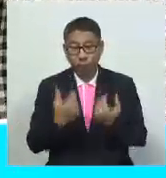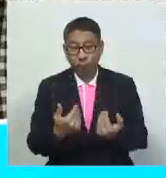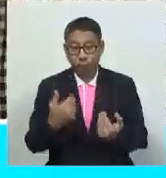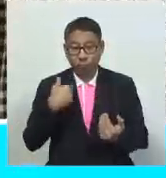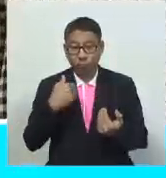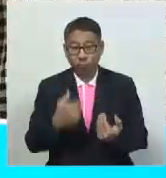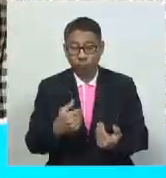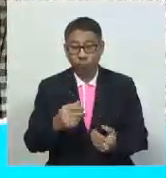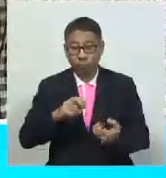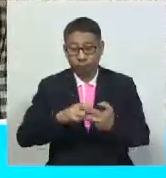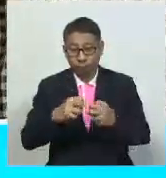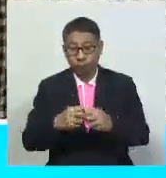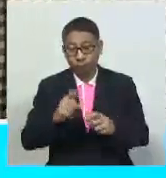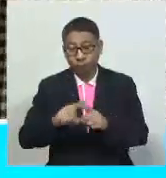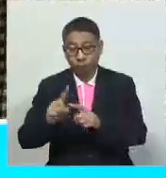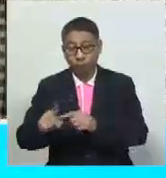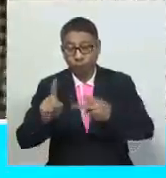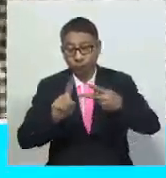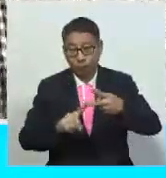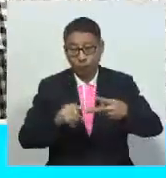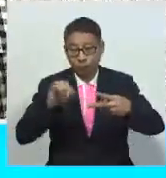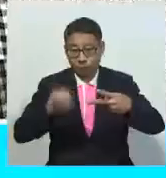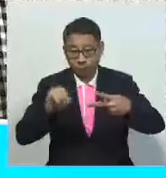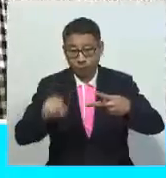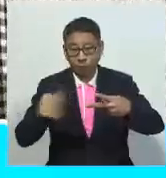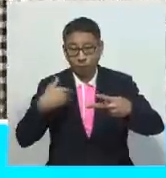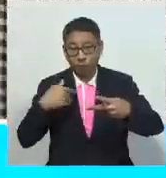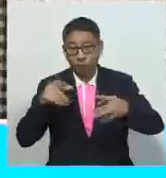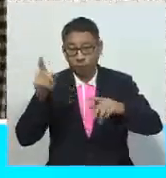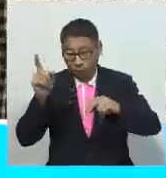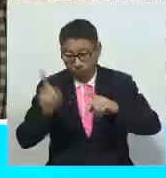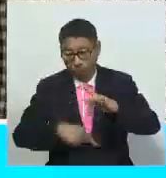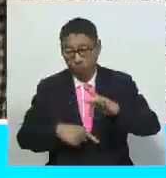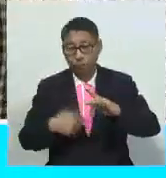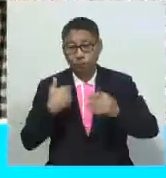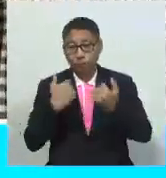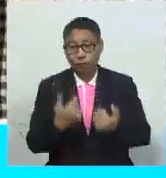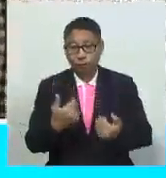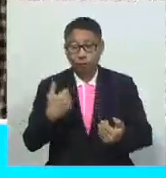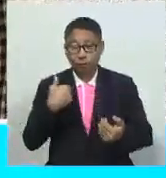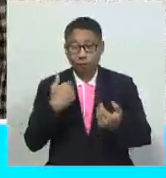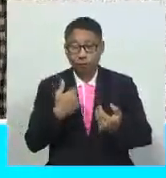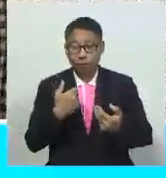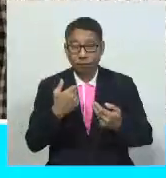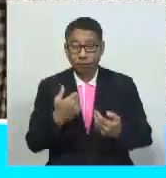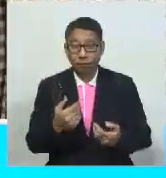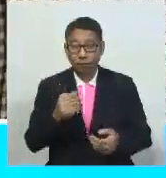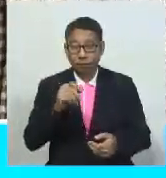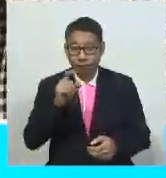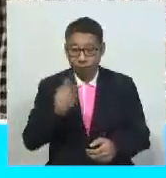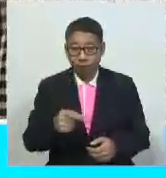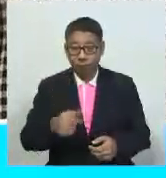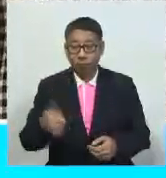ว่าเป็นดินมากขนาดไหนอันที่สองเป็นสิ่งที่จำเป็นจริงๆไหมที่เขาขาดอยู่จะเป็นจริงไหมที่เขาขาดอยู่ที่เขาต้องได้ห